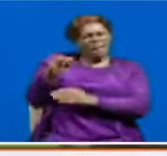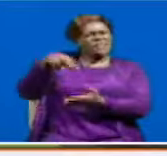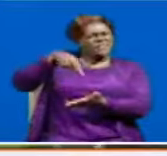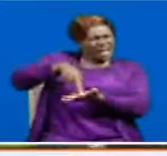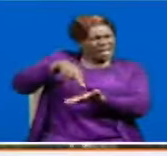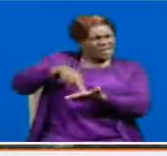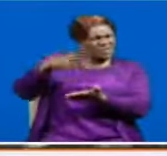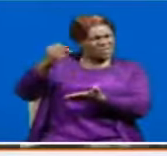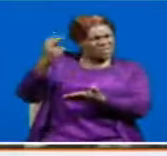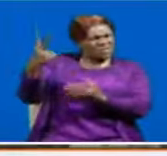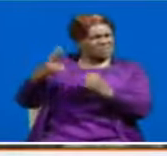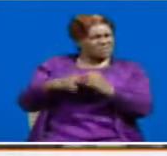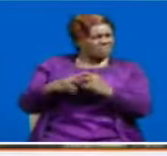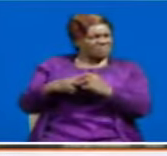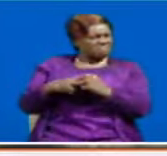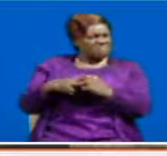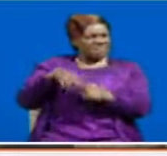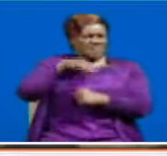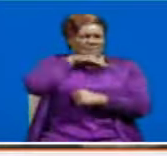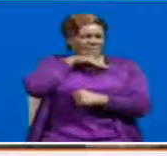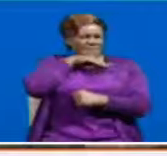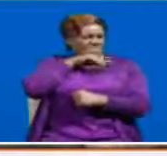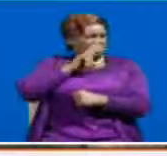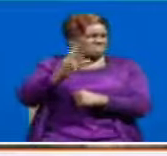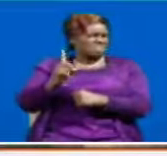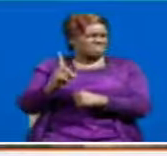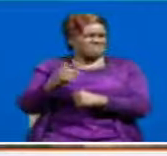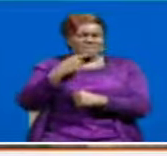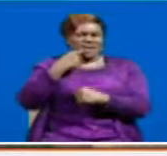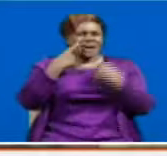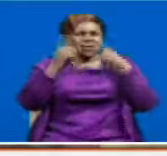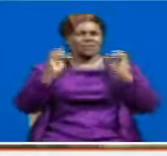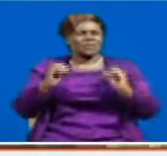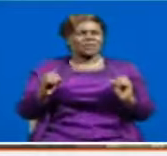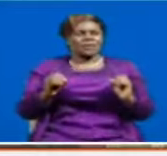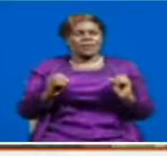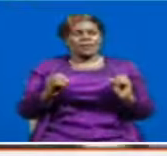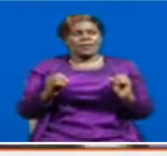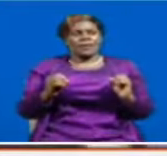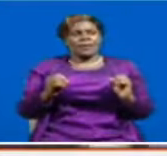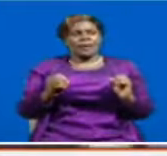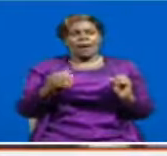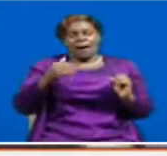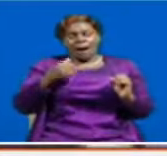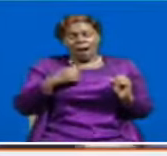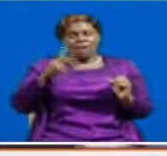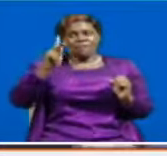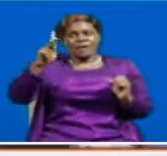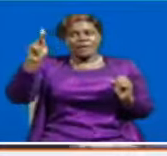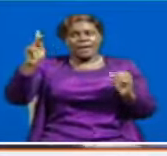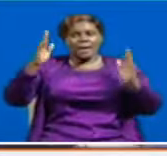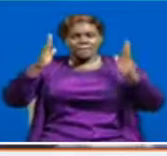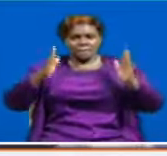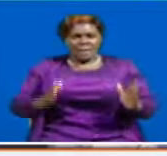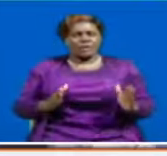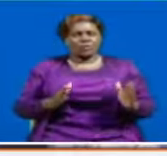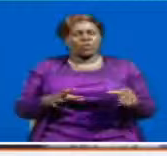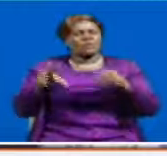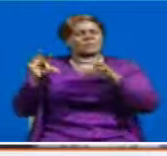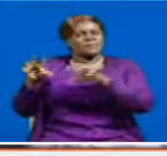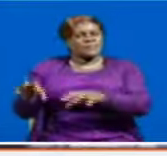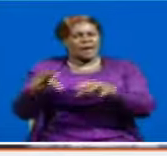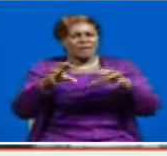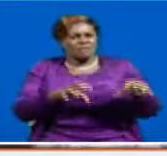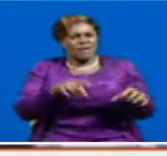vie in 2027, Raila said it was still too early. Kuna mchezaji wa Kenya Kwanza amehema kweli kwa